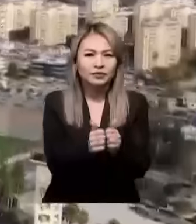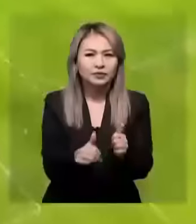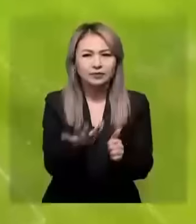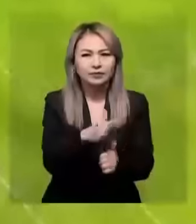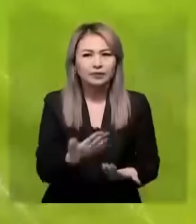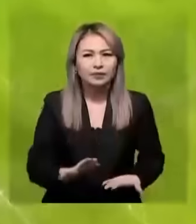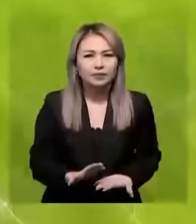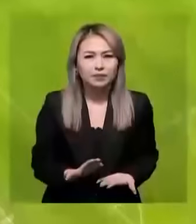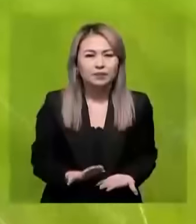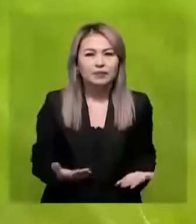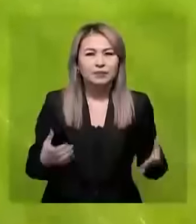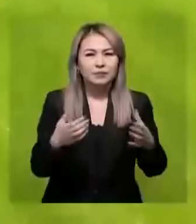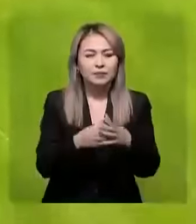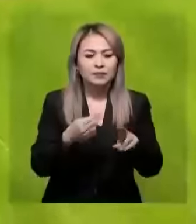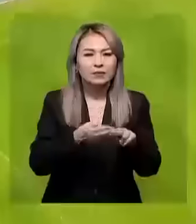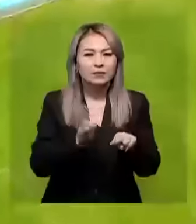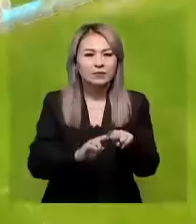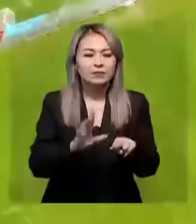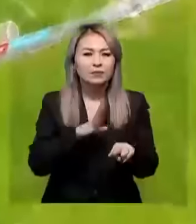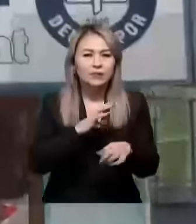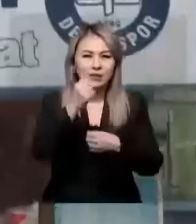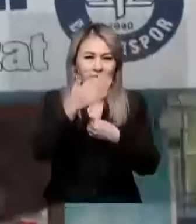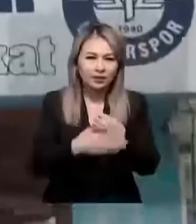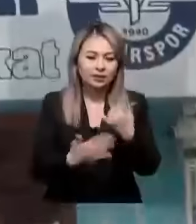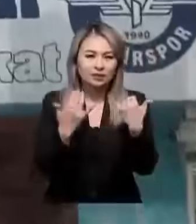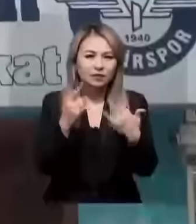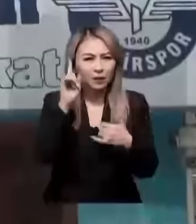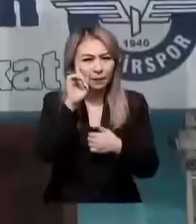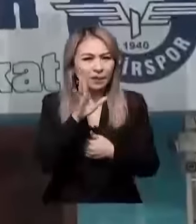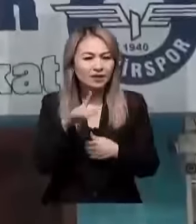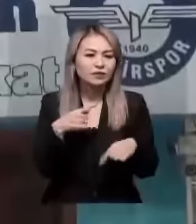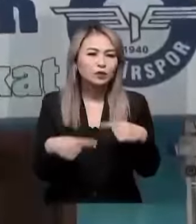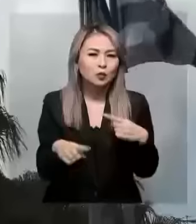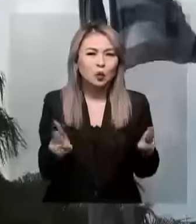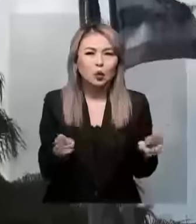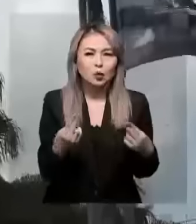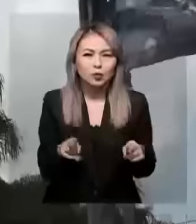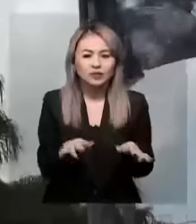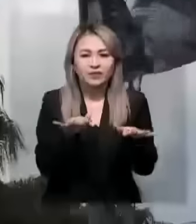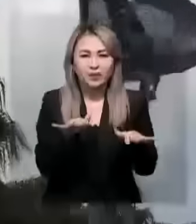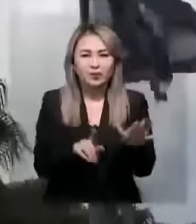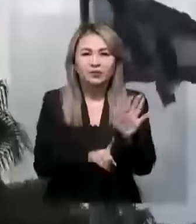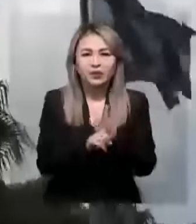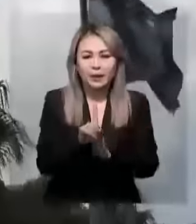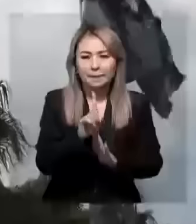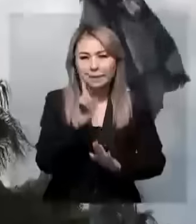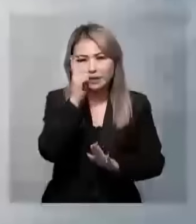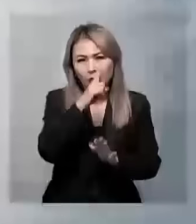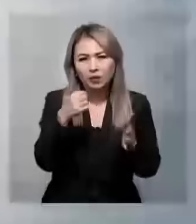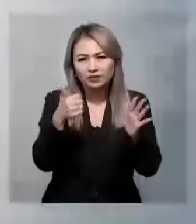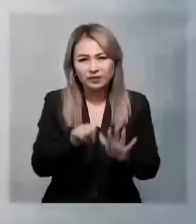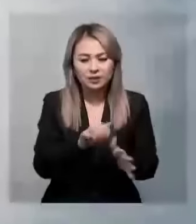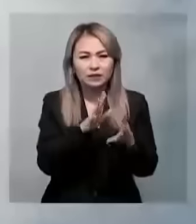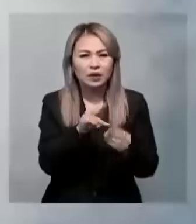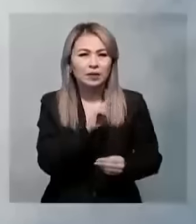мегаполисі. Сауда және мәдени орталықтардың бірі. Өңірдегі белгілі футбол клубы қазақстандық шабуылшымен бір жарым жылға және